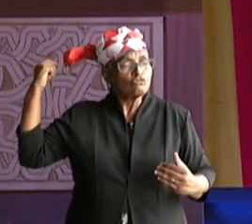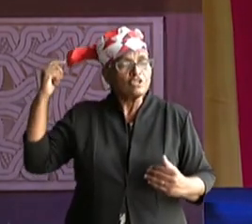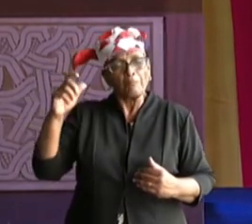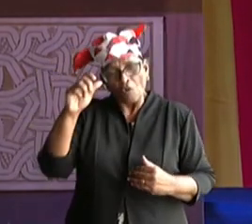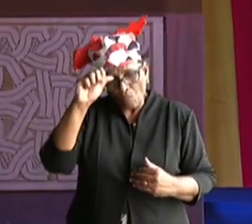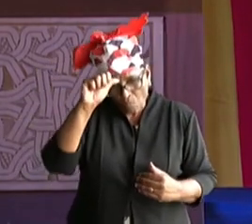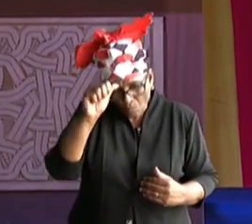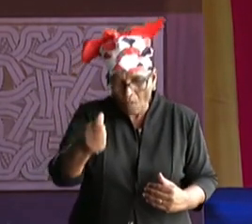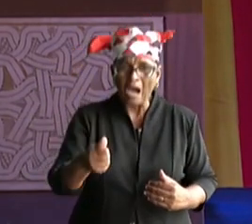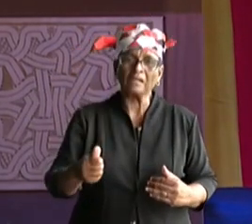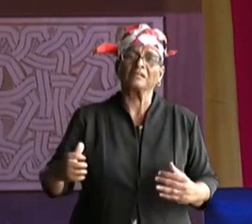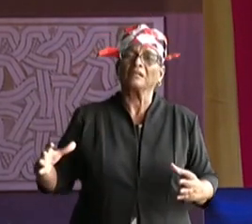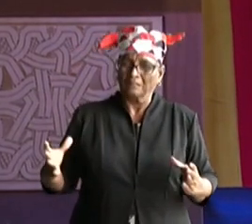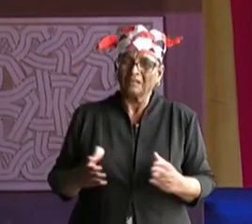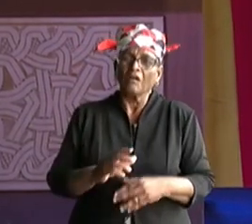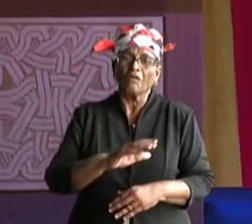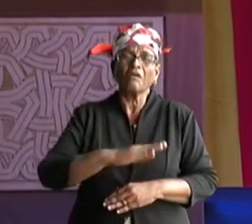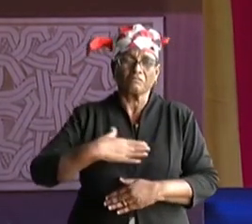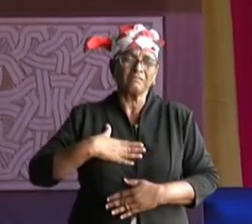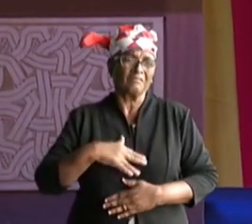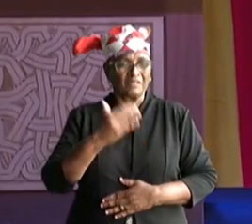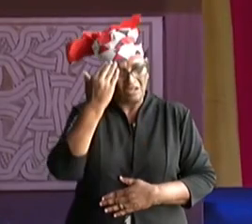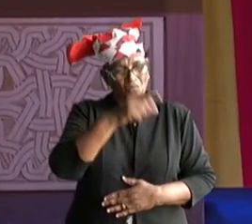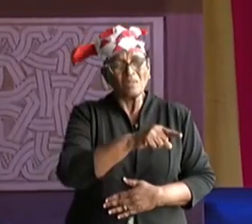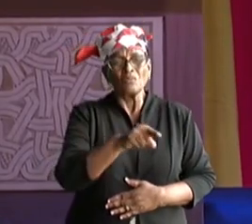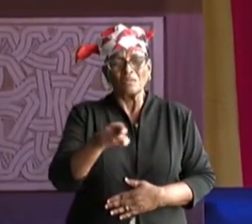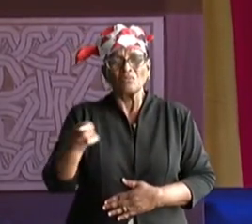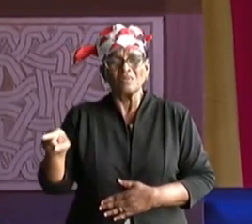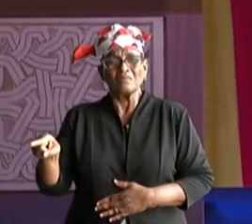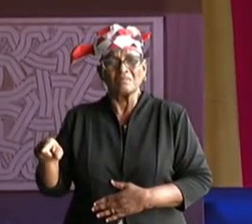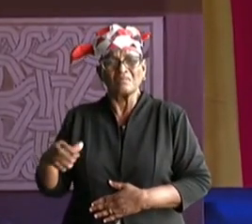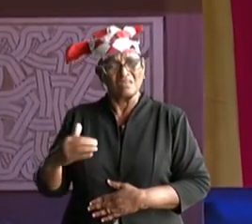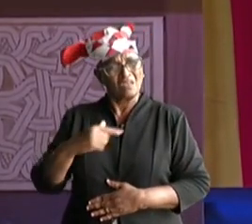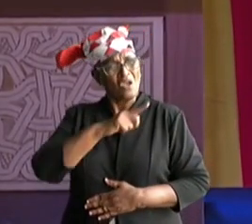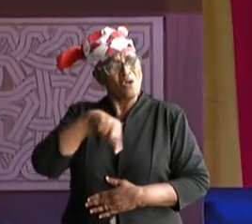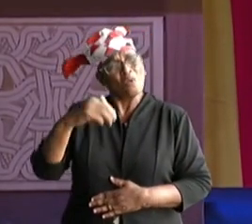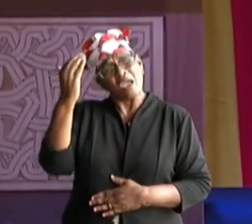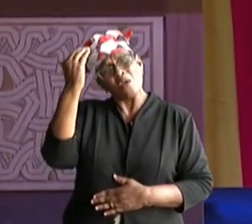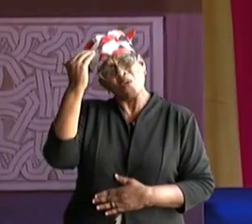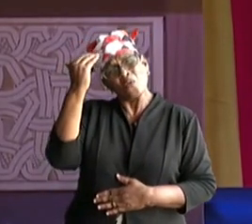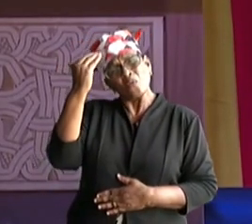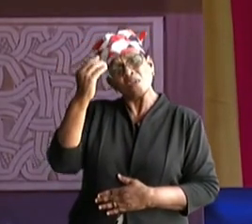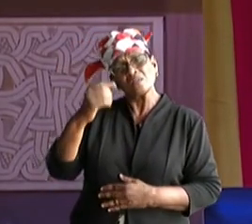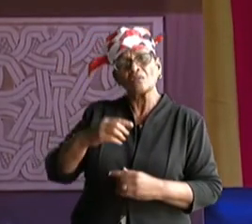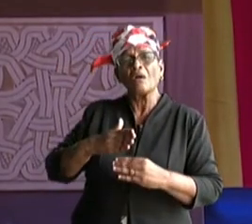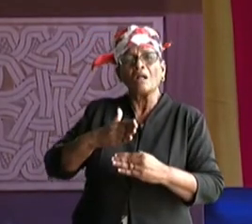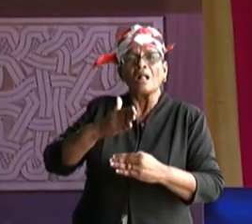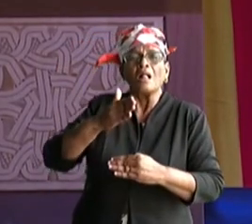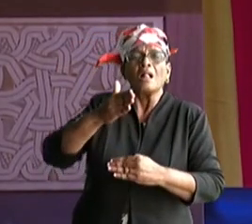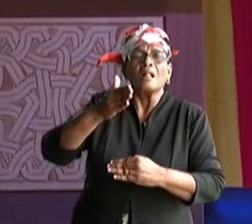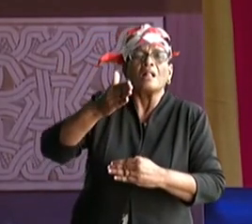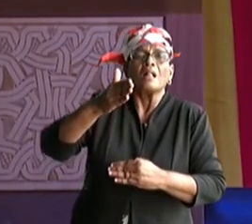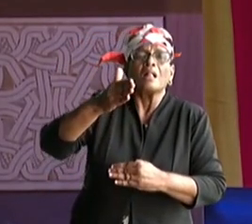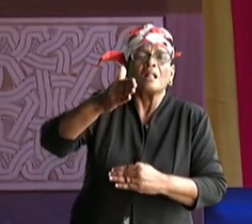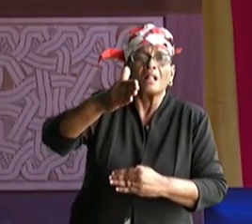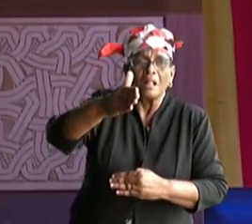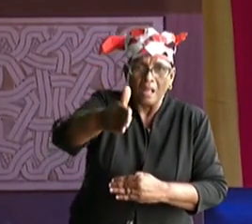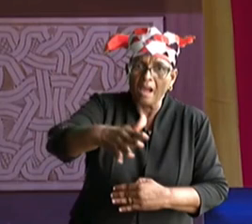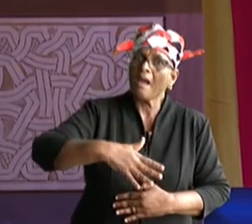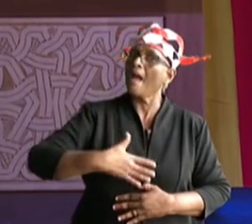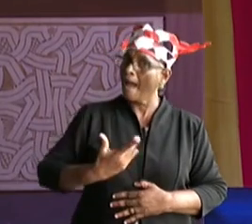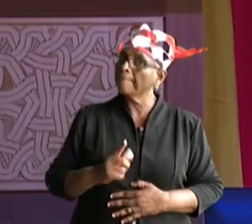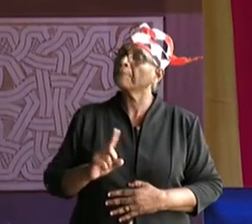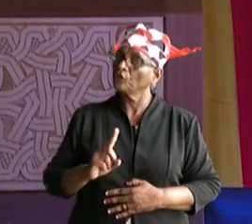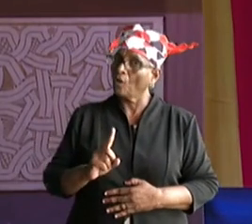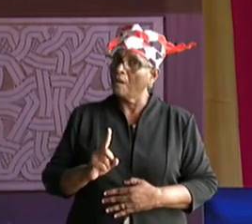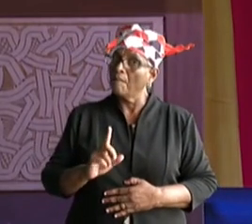volwaardige bondgenoot erkennen. We beseffen dat we nog een lange weg te gaan hebben, maar weten dat hoe moeilijk het